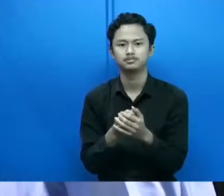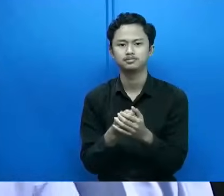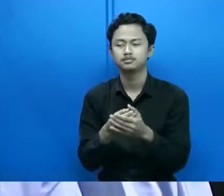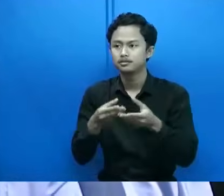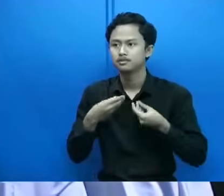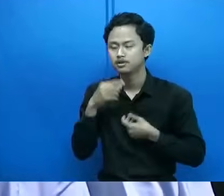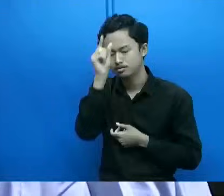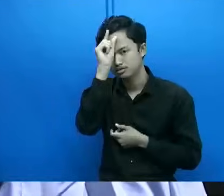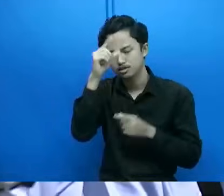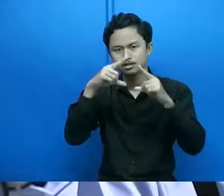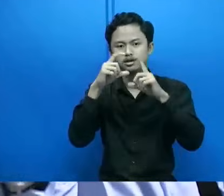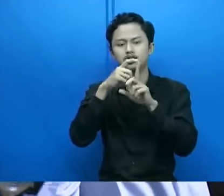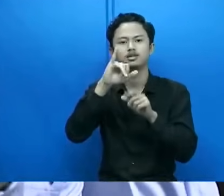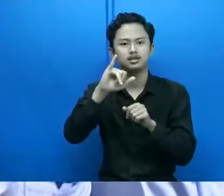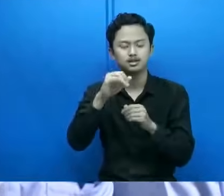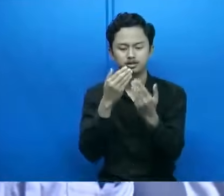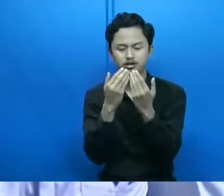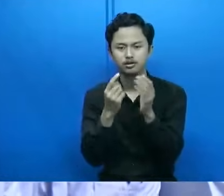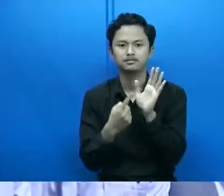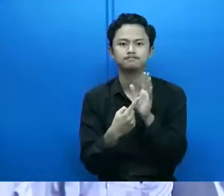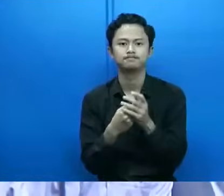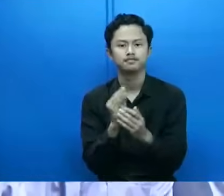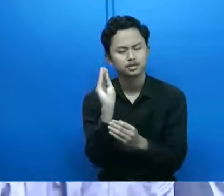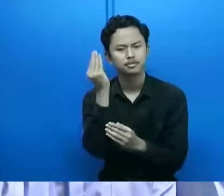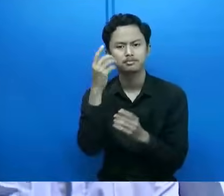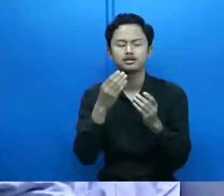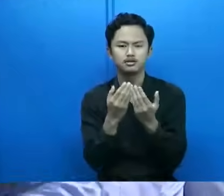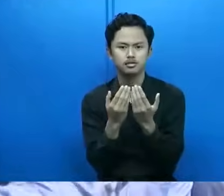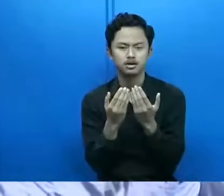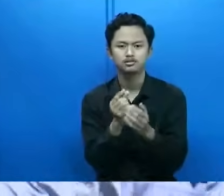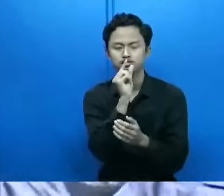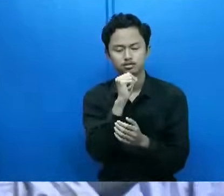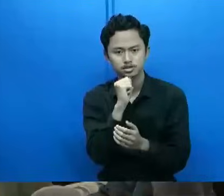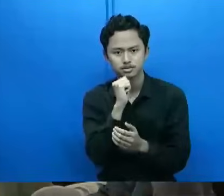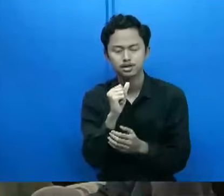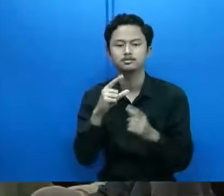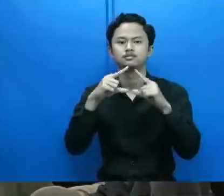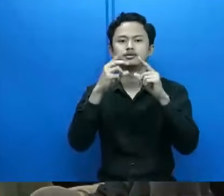untuk memimpin doa panjat kepada Ustaz Arifin.